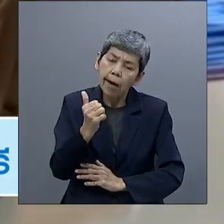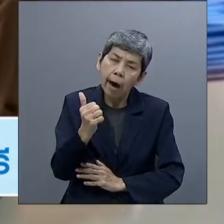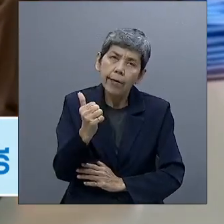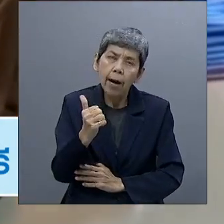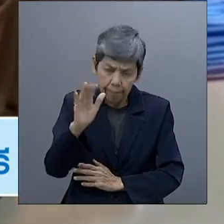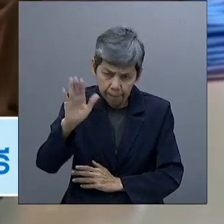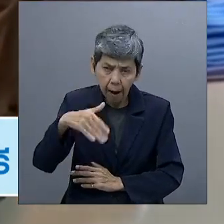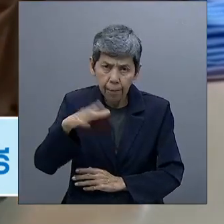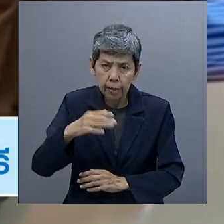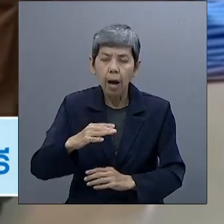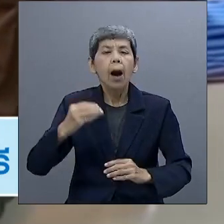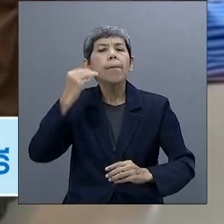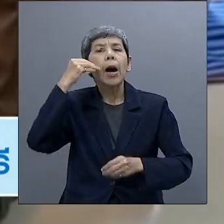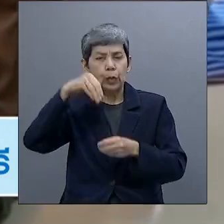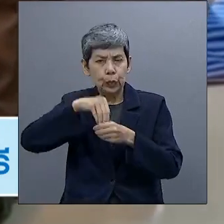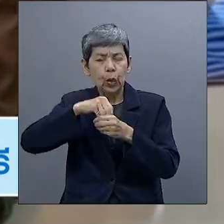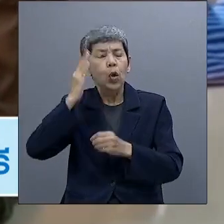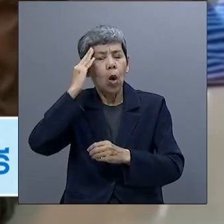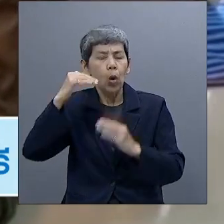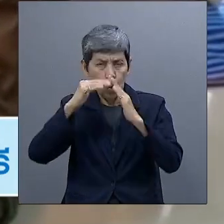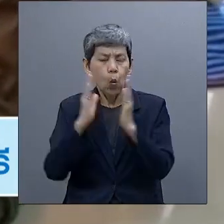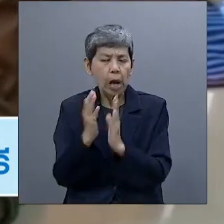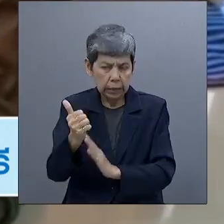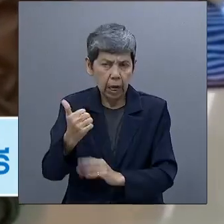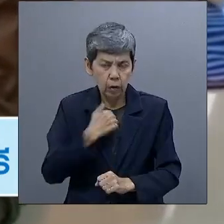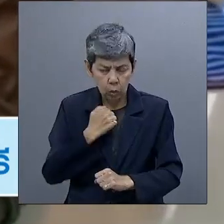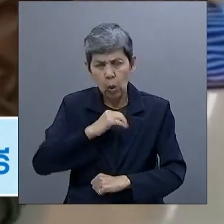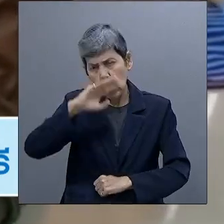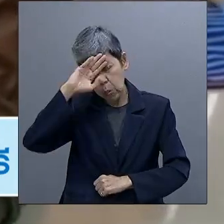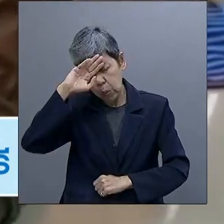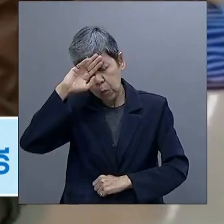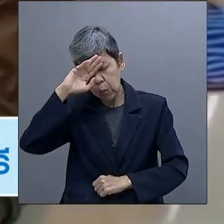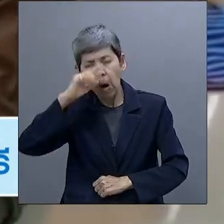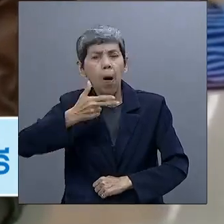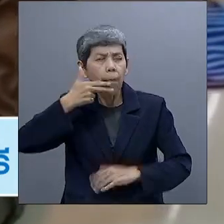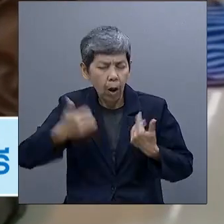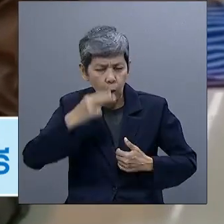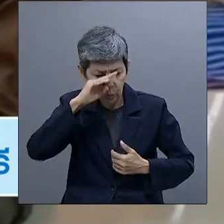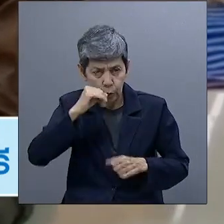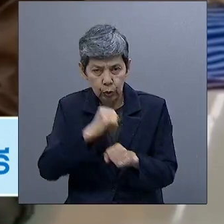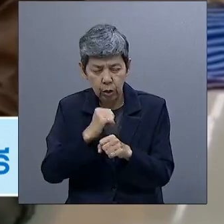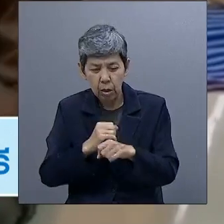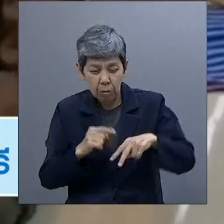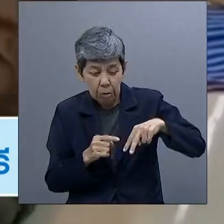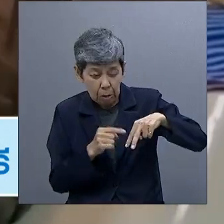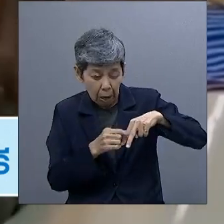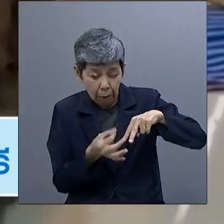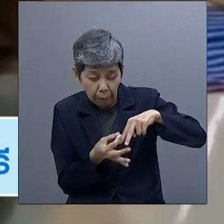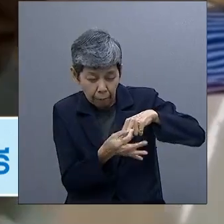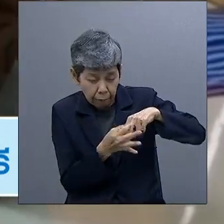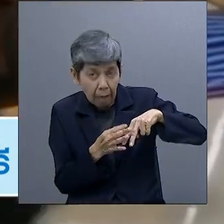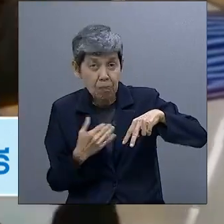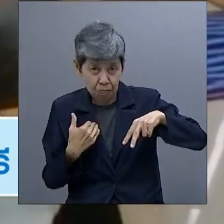ะก็ให้ลุงโมดเนี่ยพักอาศัยในกุฏิวัดไปก่อนเพราะว่าต้องรักษาตัวที่เป็นเบาหวานแล้วก็รักษาแผลที่ตามขาตามเท้า